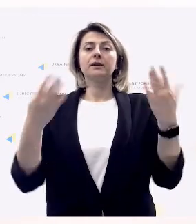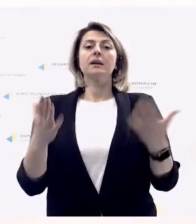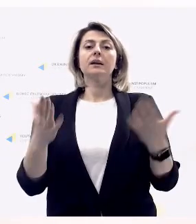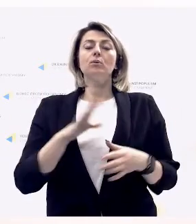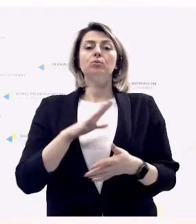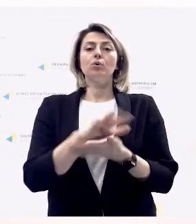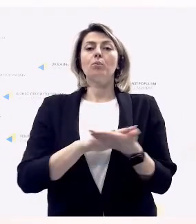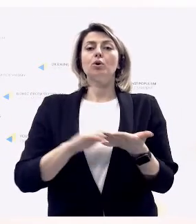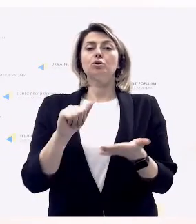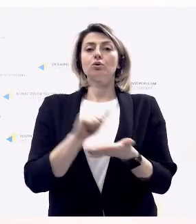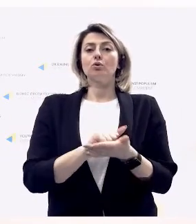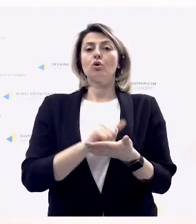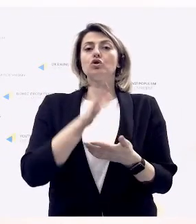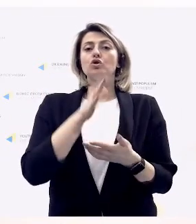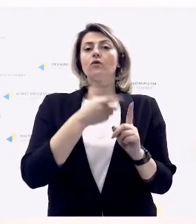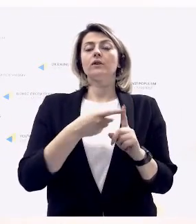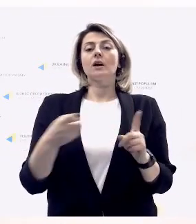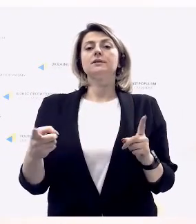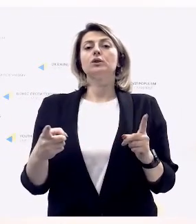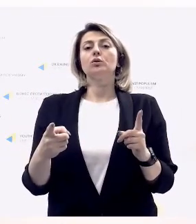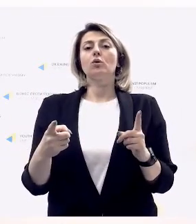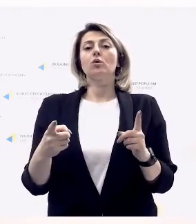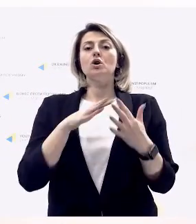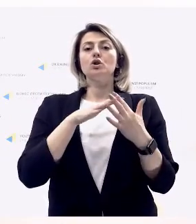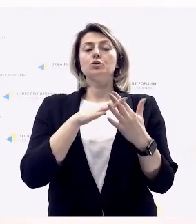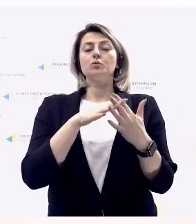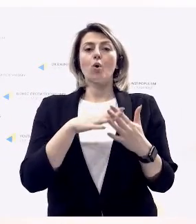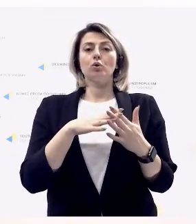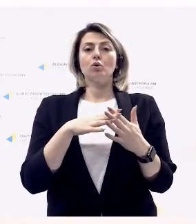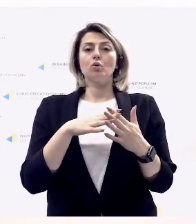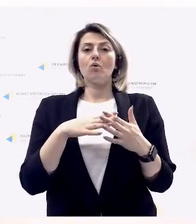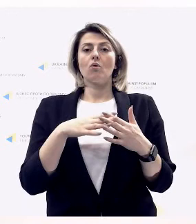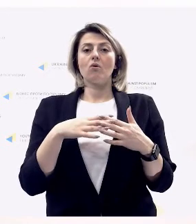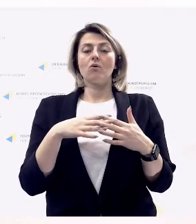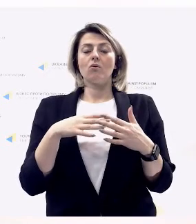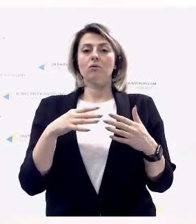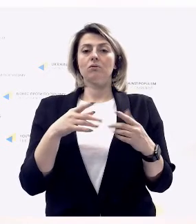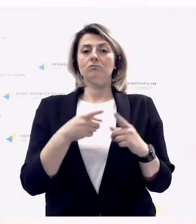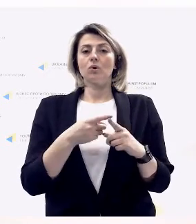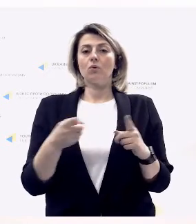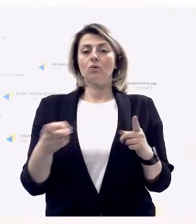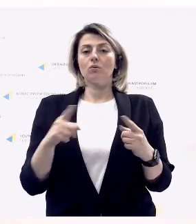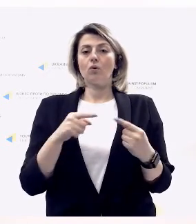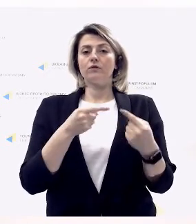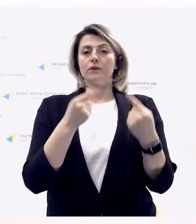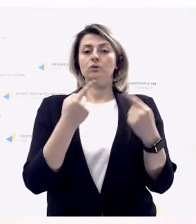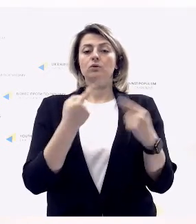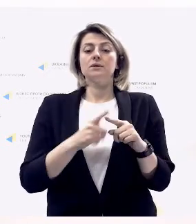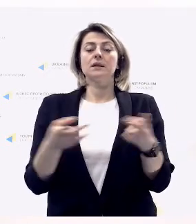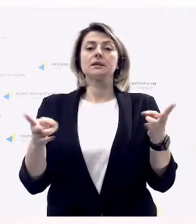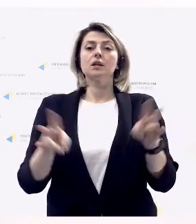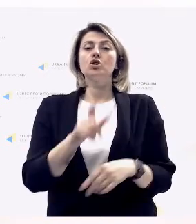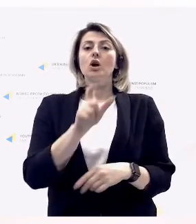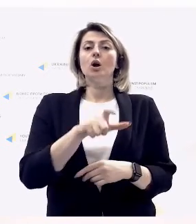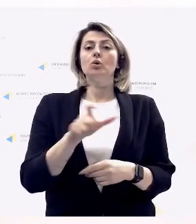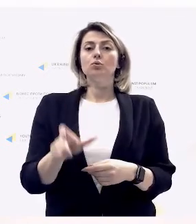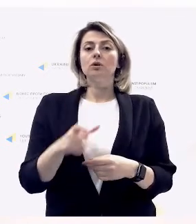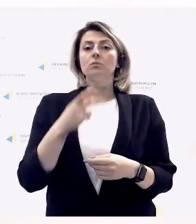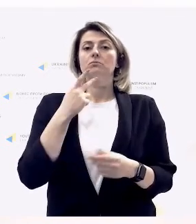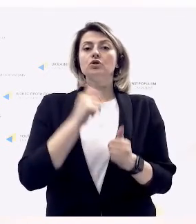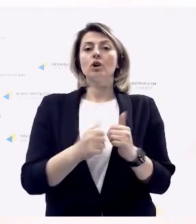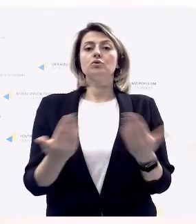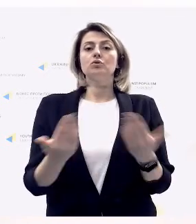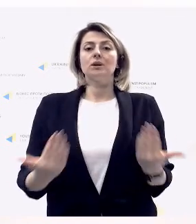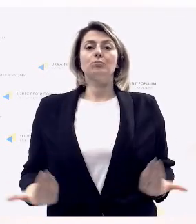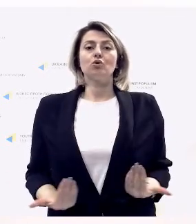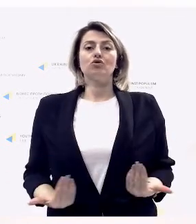пошкоджено внаслідок збройного конфлікту. Це залишає людям, часто, які